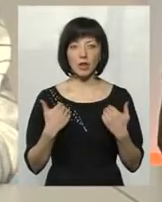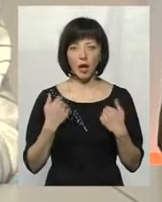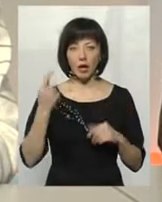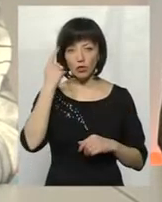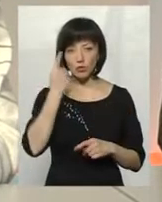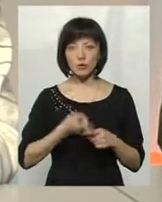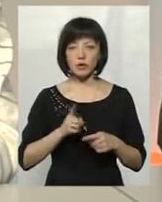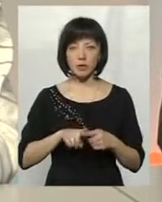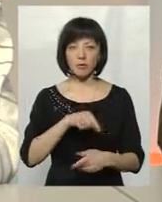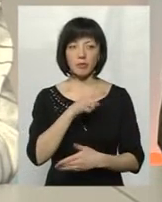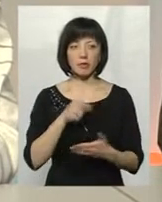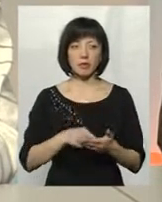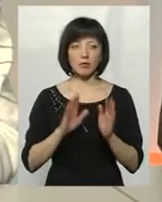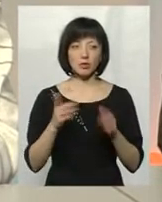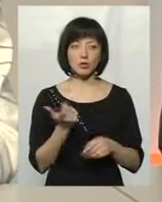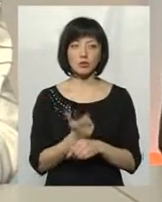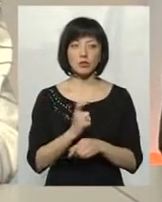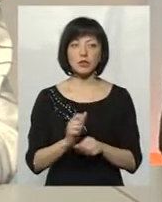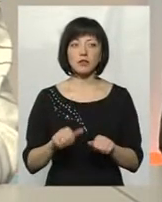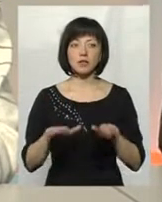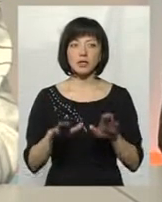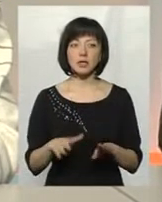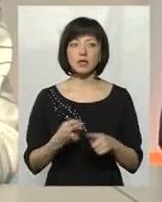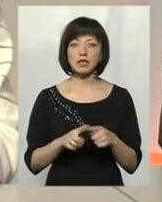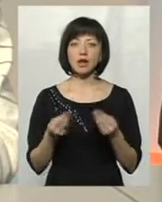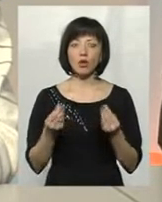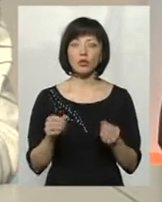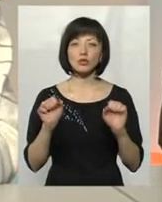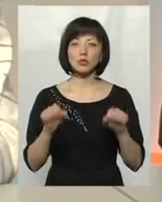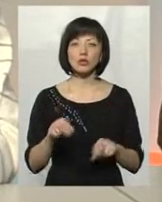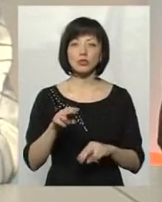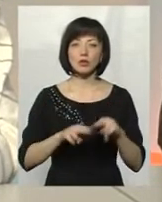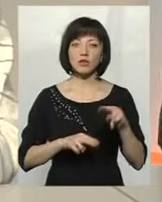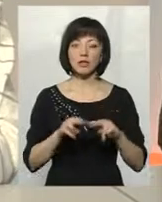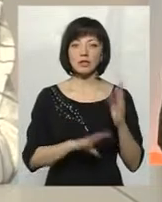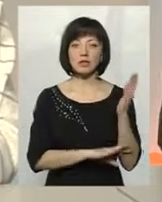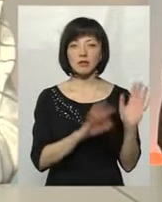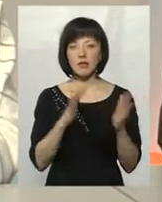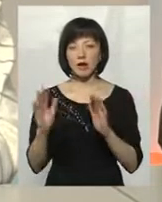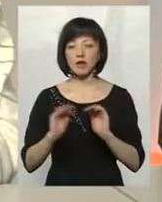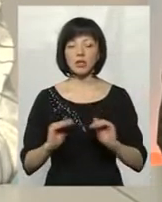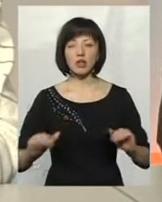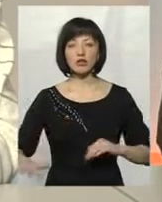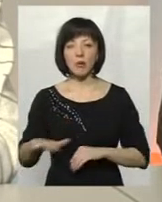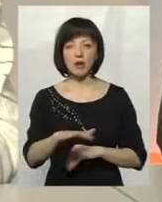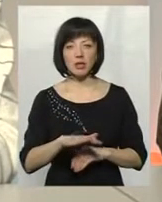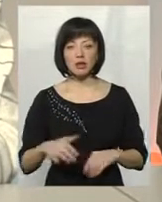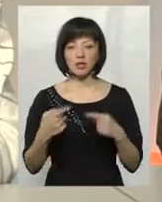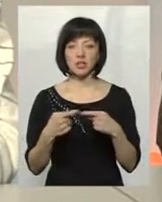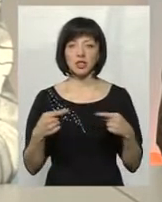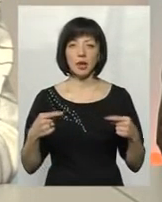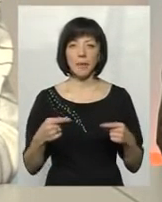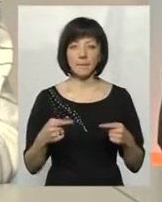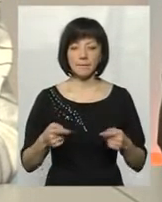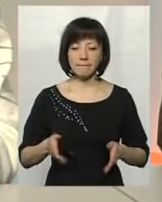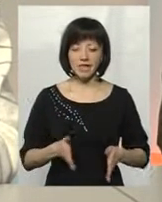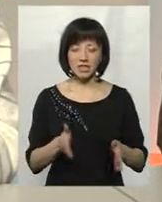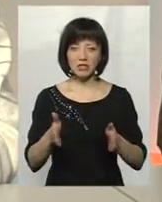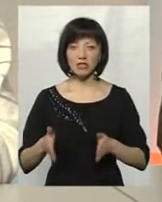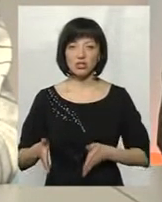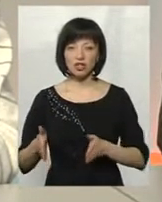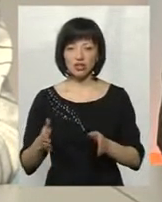що це питання буде більш вирішувати. І за ці кошти можна будувати і сквери, і дитячі майданчики, і якісь там під'їзні шляхи,